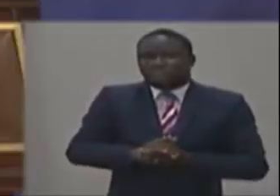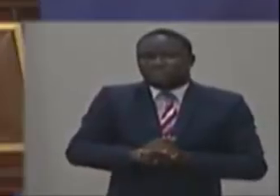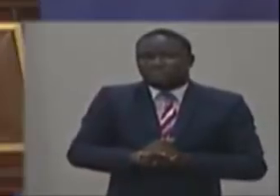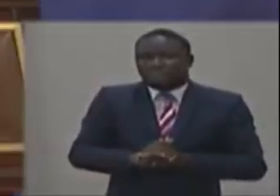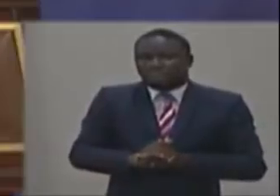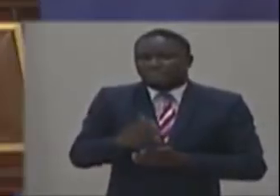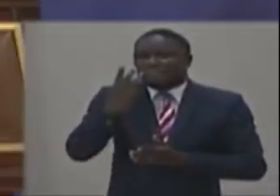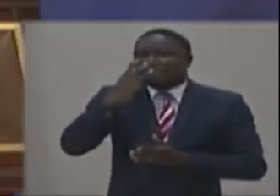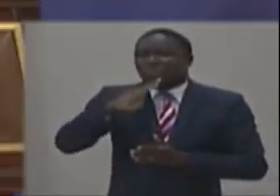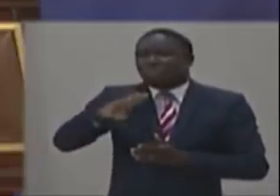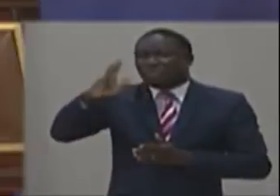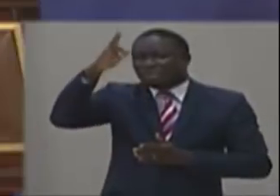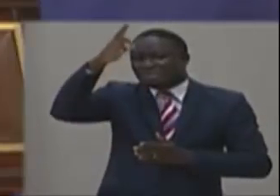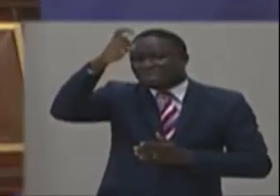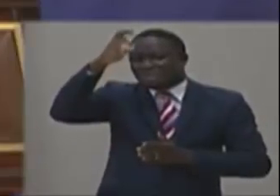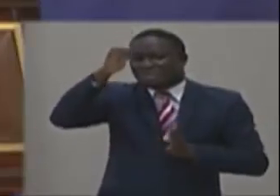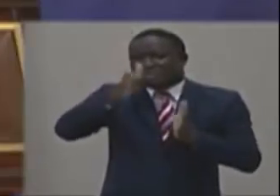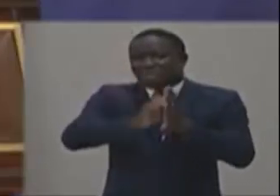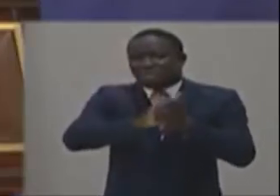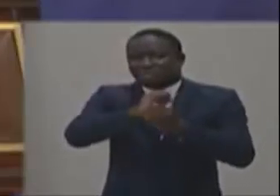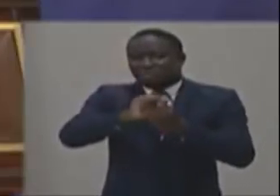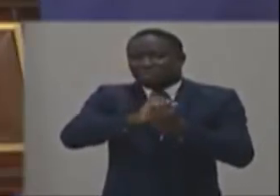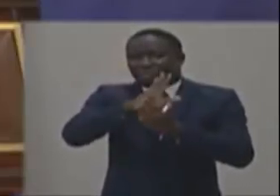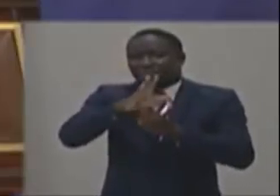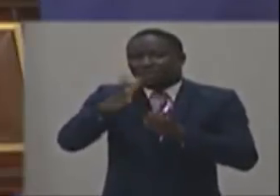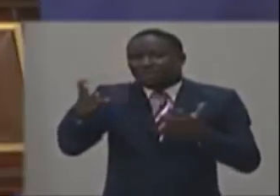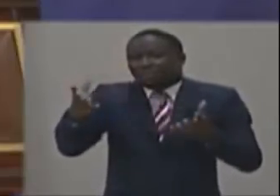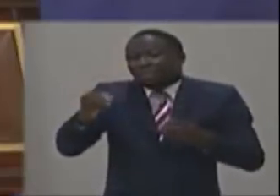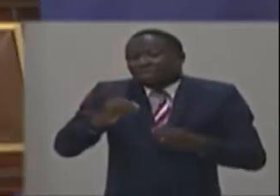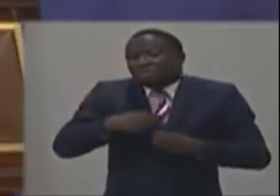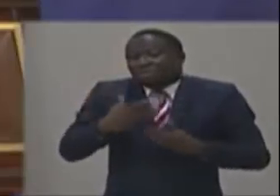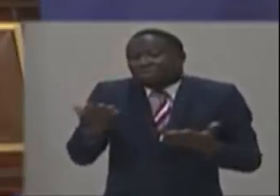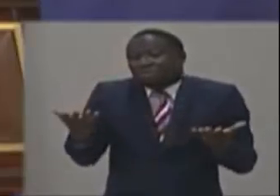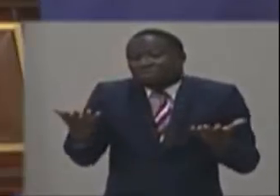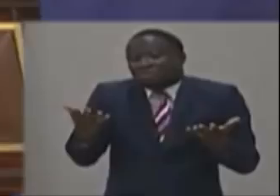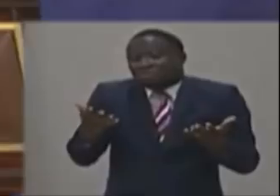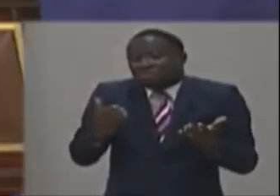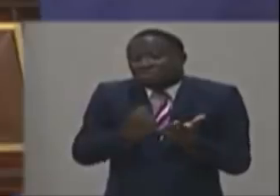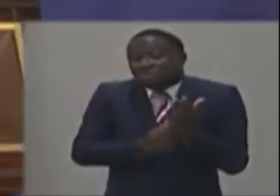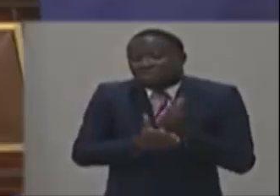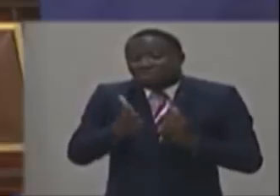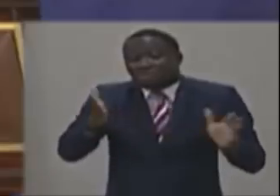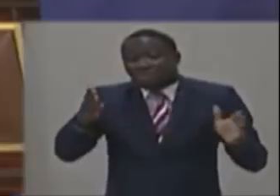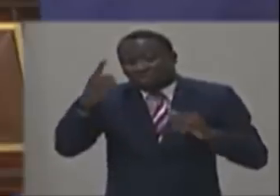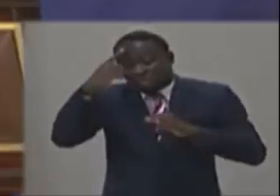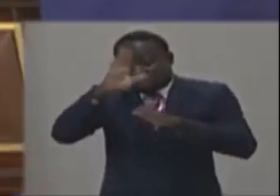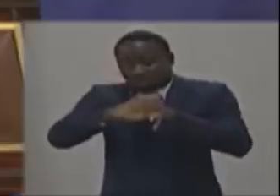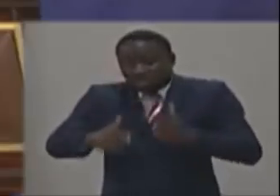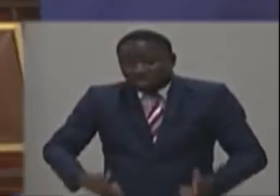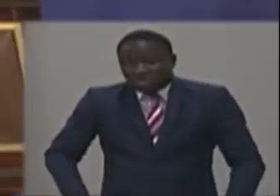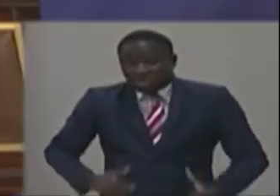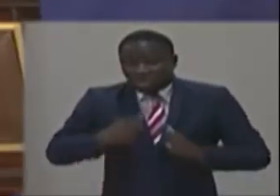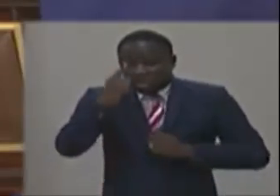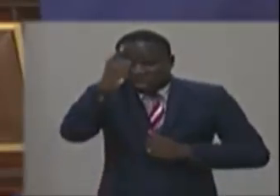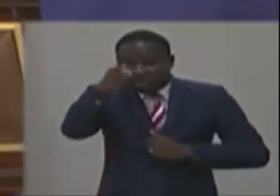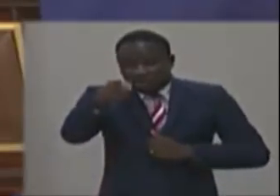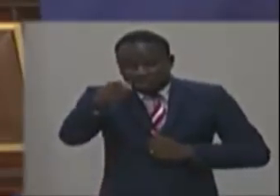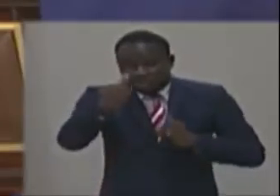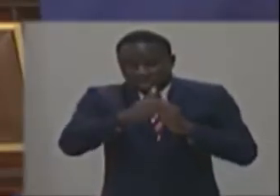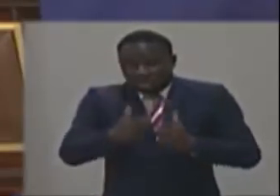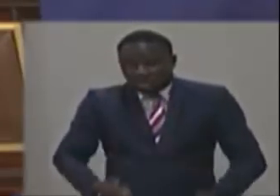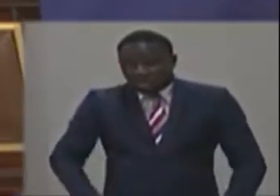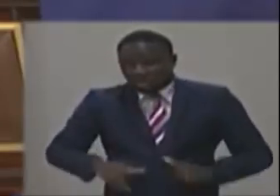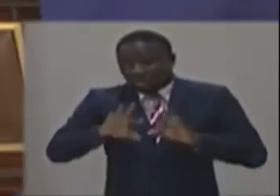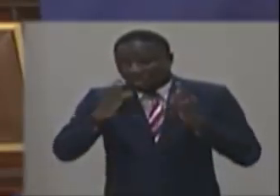Alcali toi dégoûte ça qui le coronavirus là, obligé m'accepter tout sacrifice ça pour protéger la vie et la vie famille.